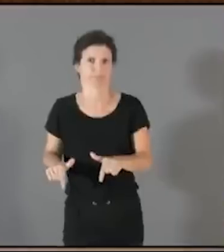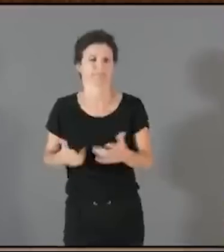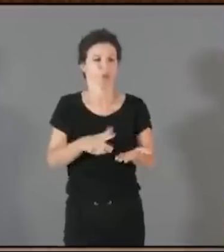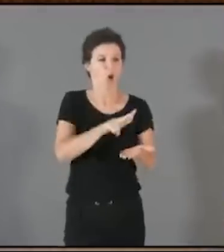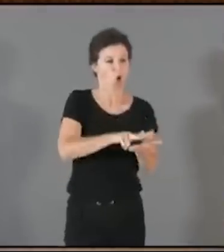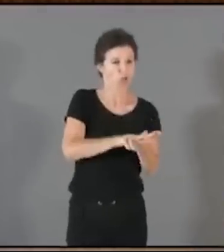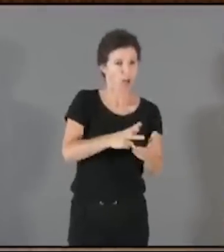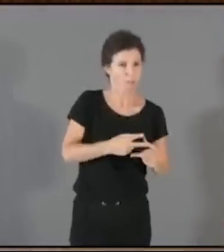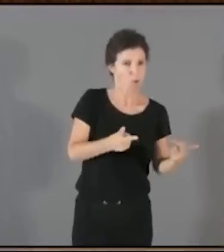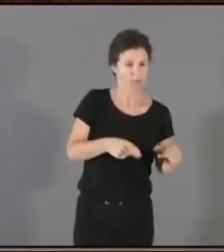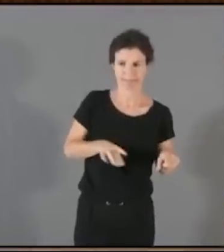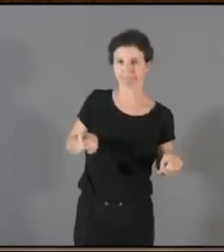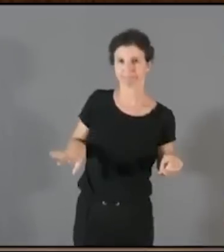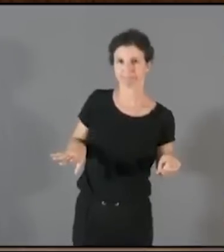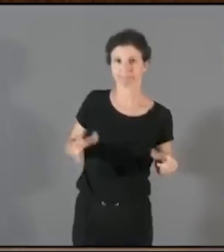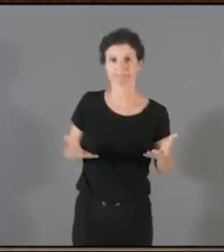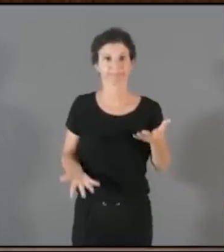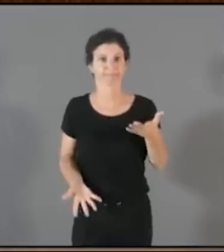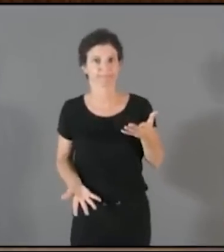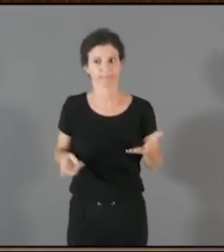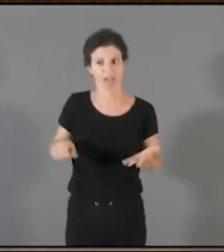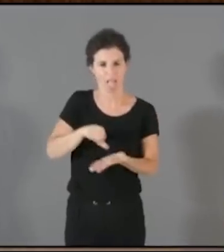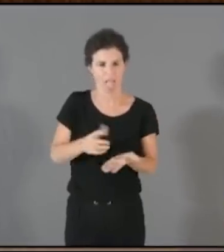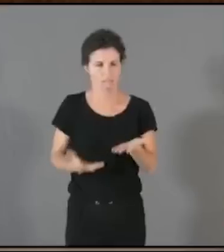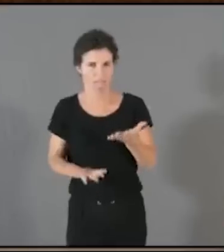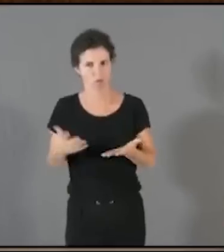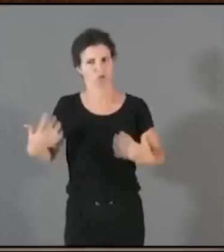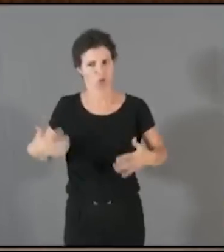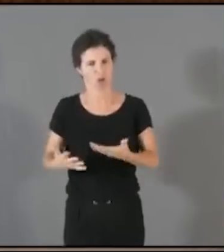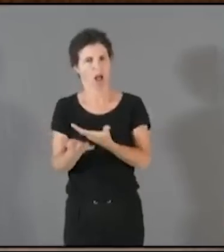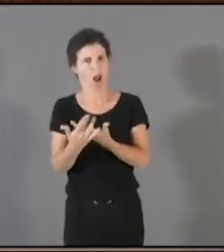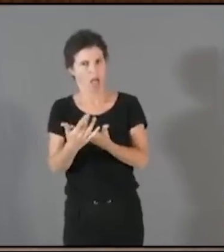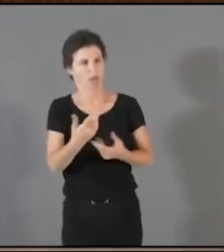écrit aux différents bailleurs, mais ça fait quand même 4 ans